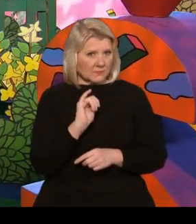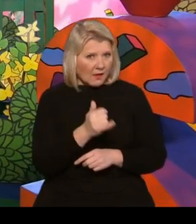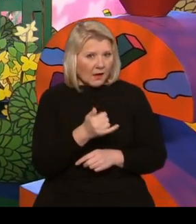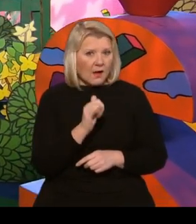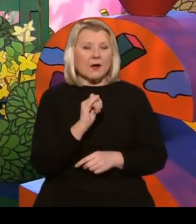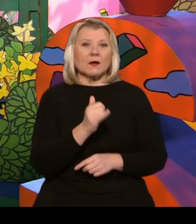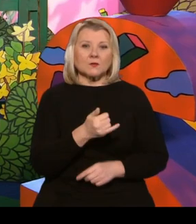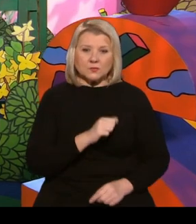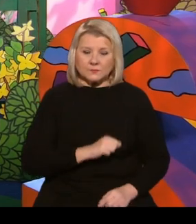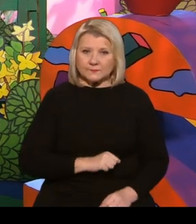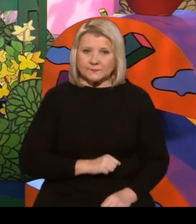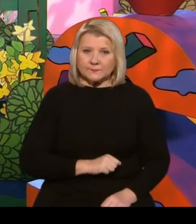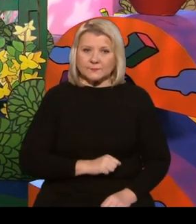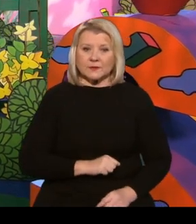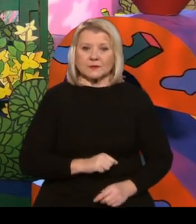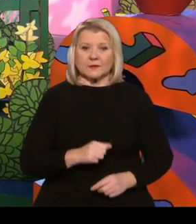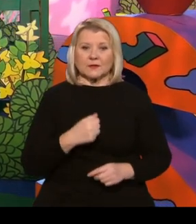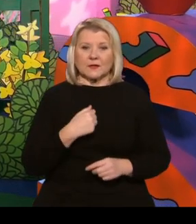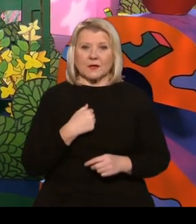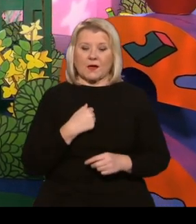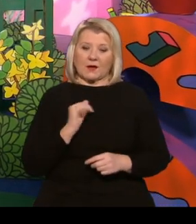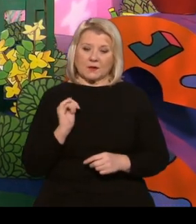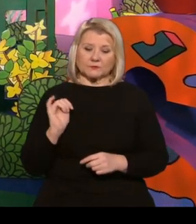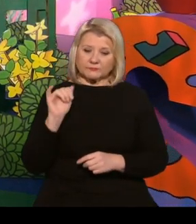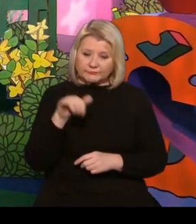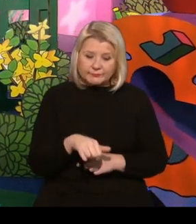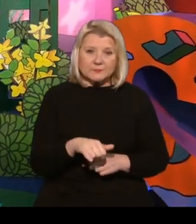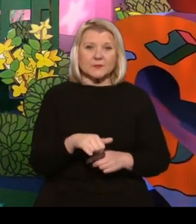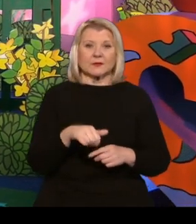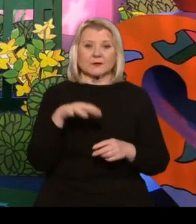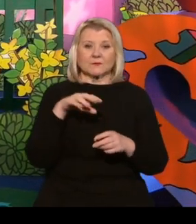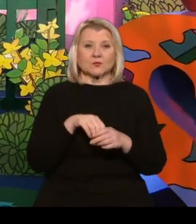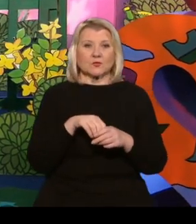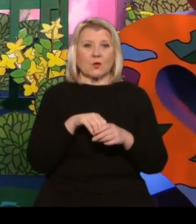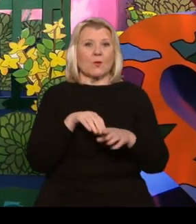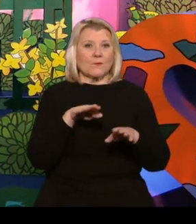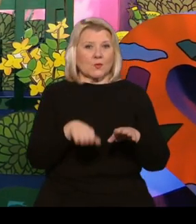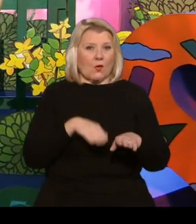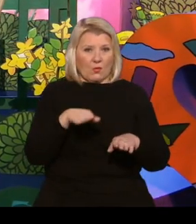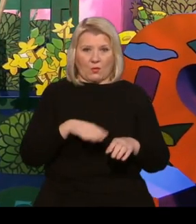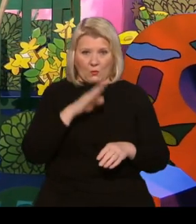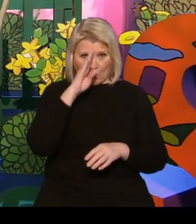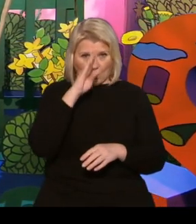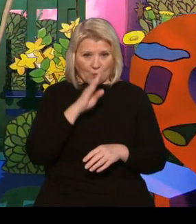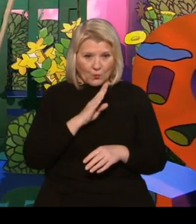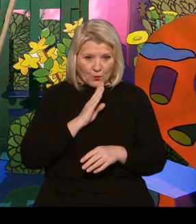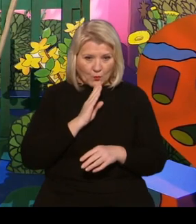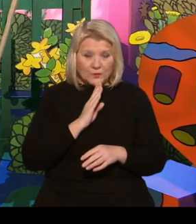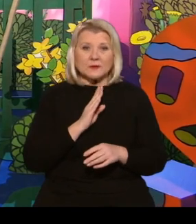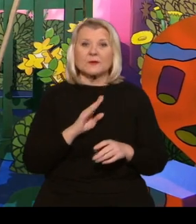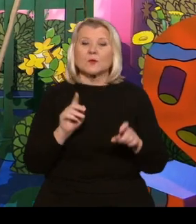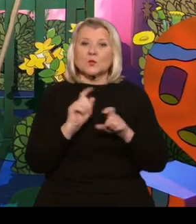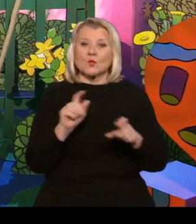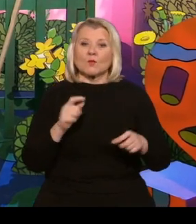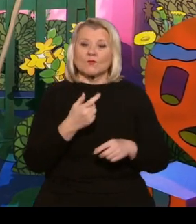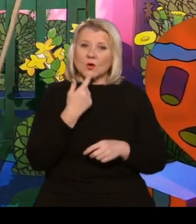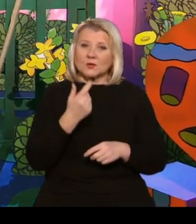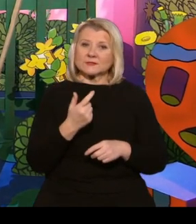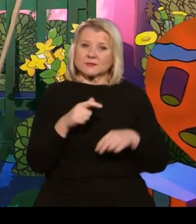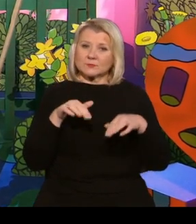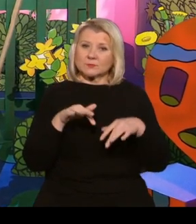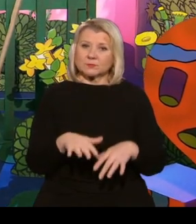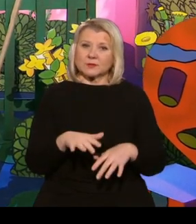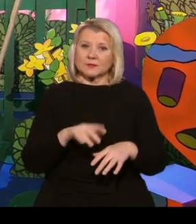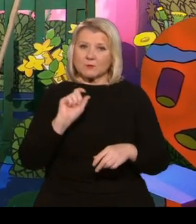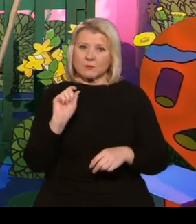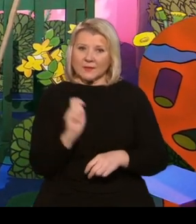Jú. Jsem zde přijel na mém kolokoni, abych se zúčastnil bitvy a